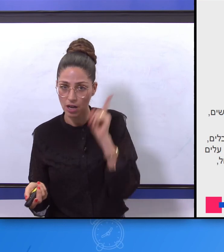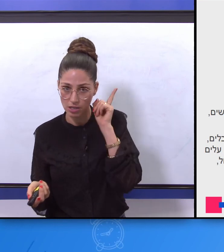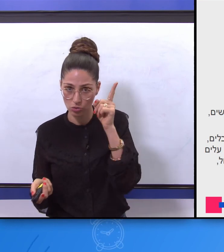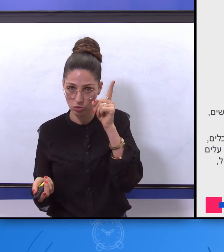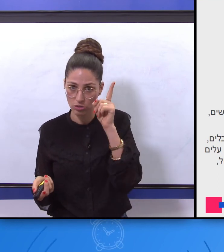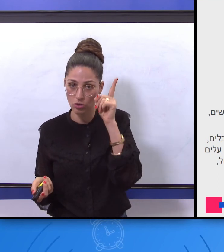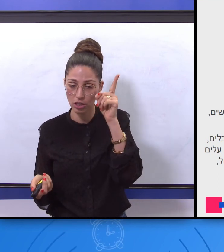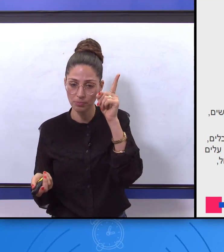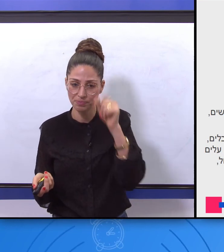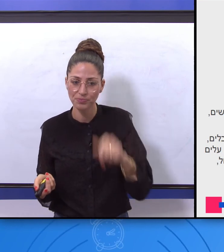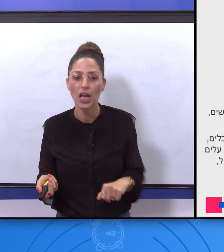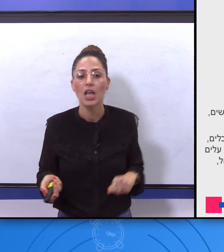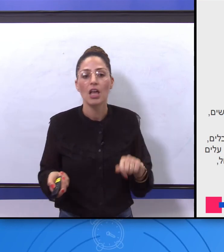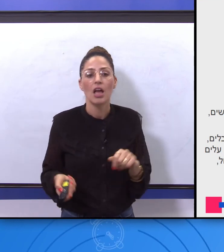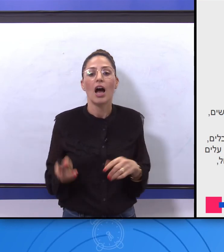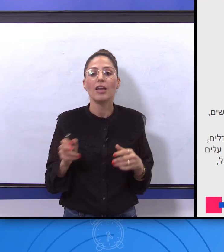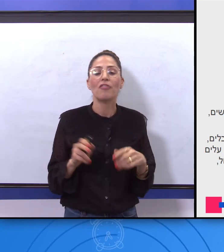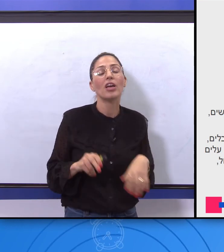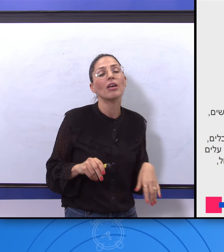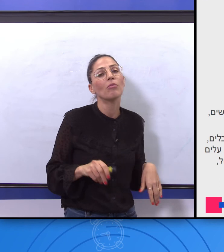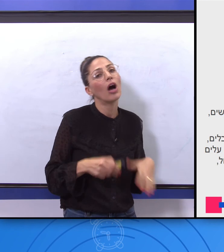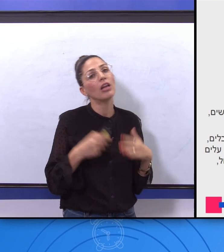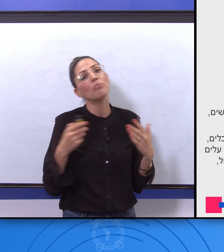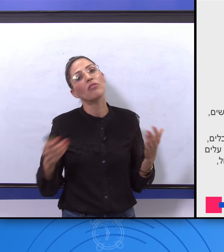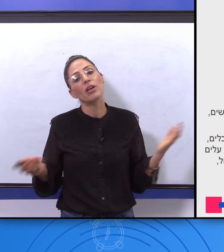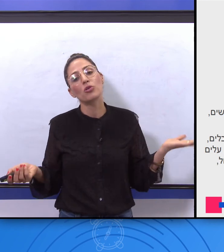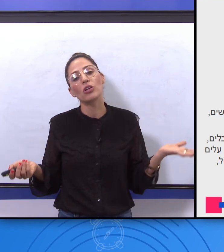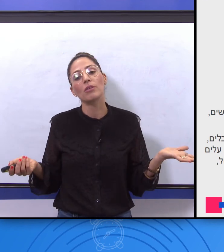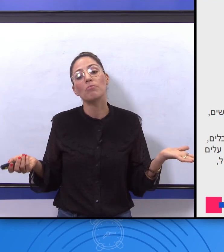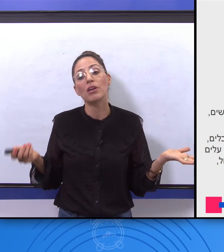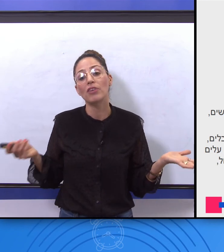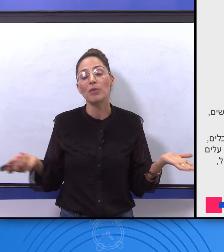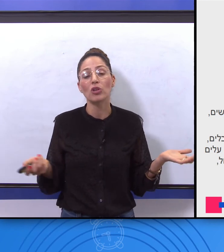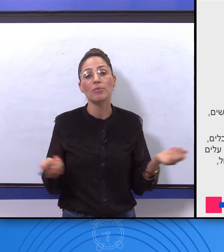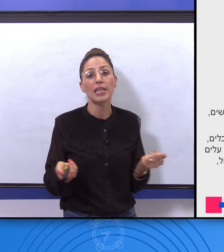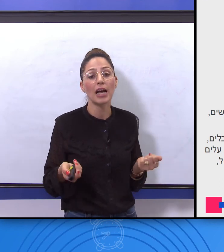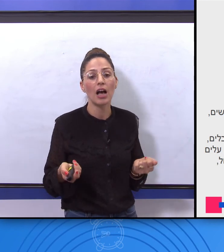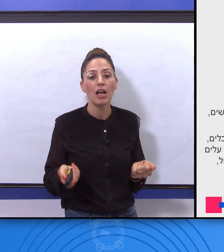מוגן. אסור. זוכרים? ענפים, עלים בגוונים שונים,